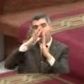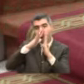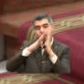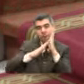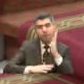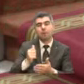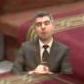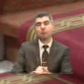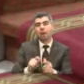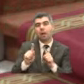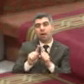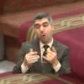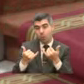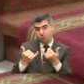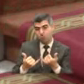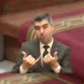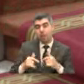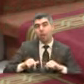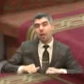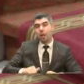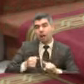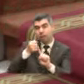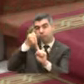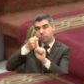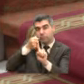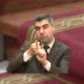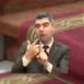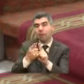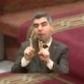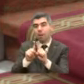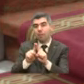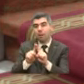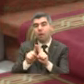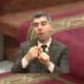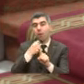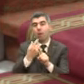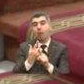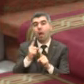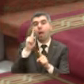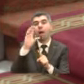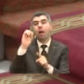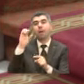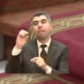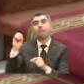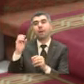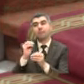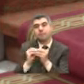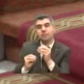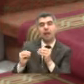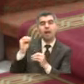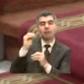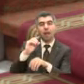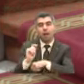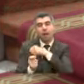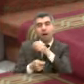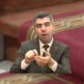هذا المخطط هذا، واصبح لدينا اكثر من 1000 موقع اللي شملت مجموع التراب الوطني بما فيها المناطق القرويه والجبليه